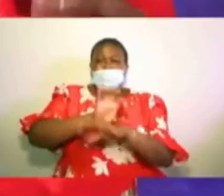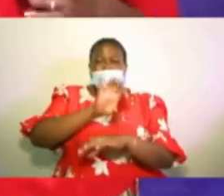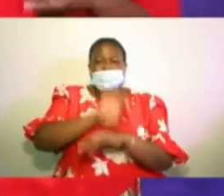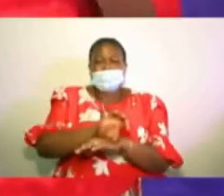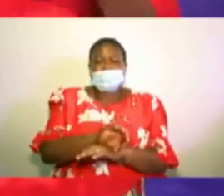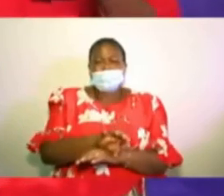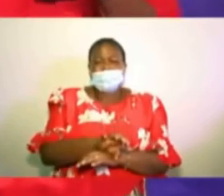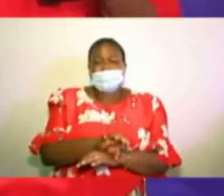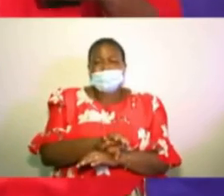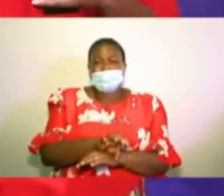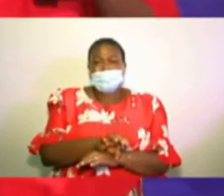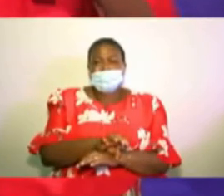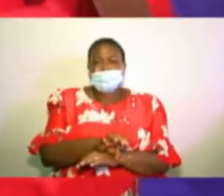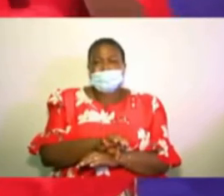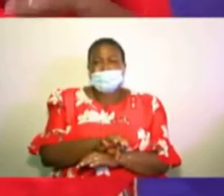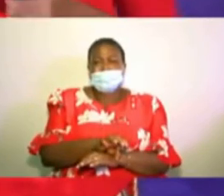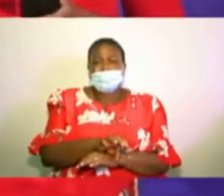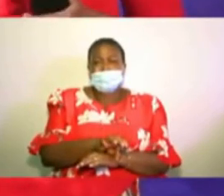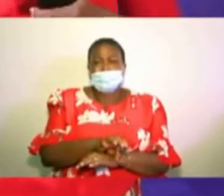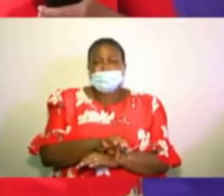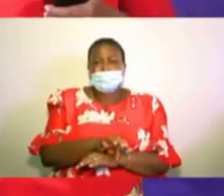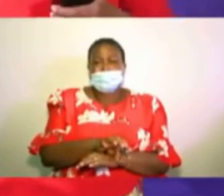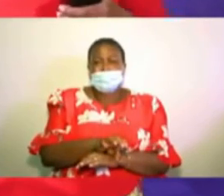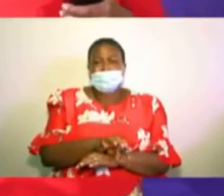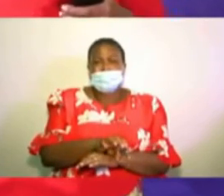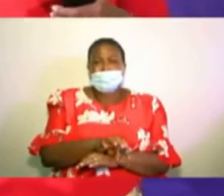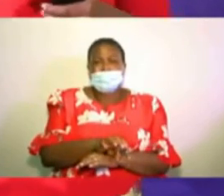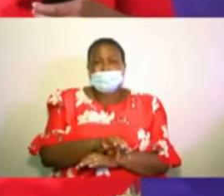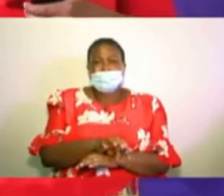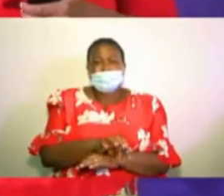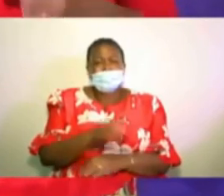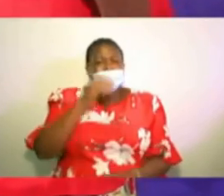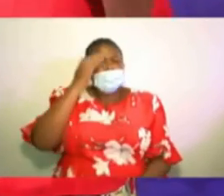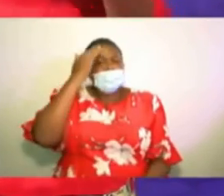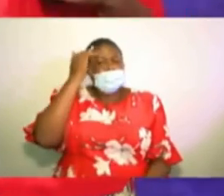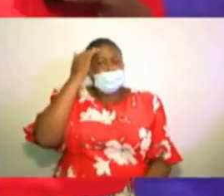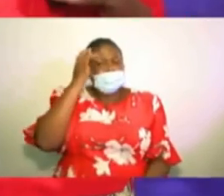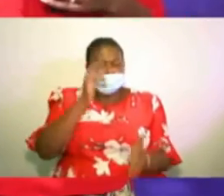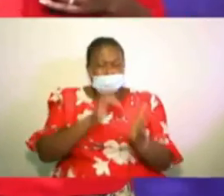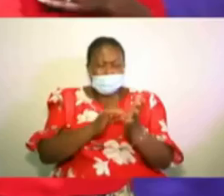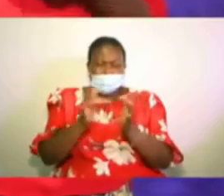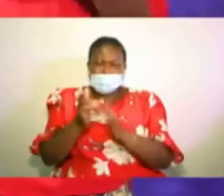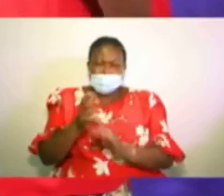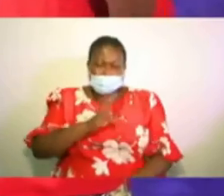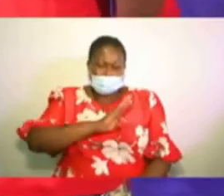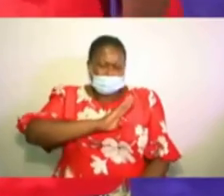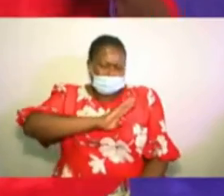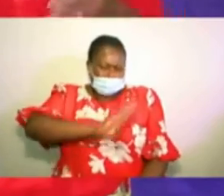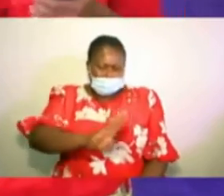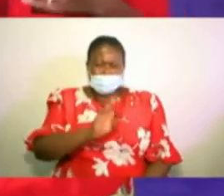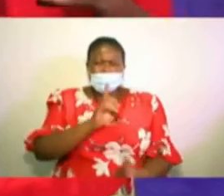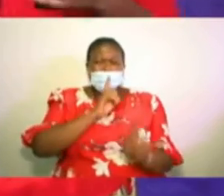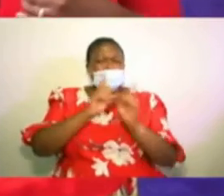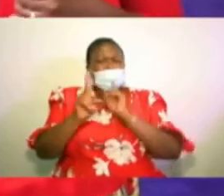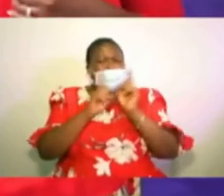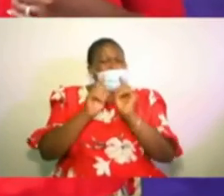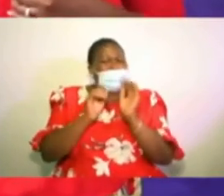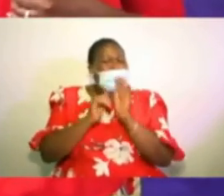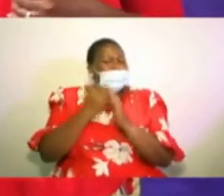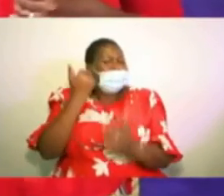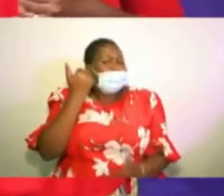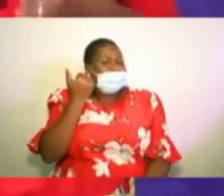les forces du mal ne pouvaient pas se tenir contre son But église. Why was he so sure? Pourquoi est-ce qu'il était si sûr de it lui?